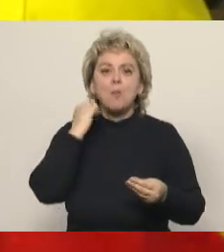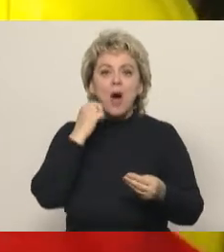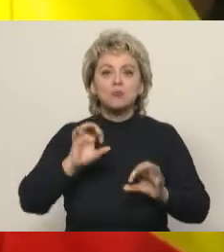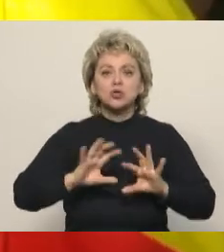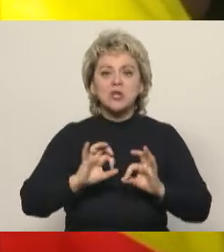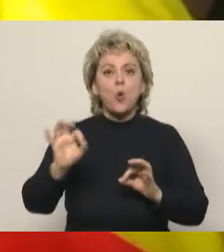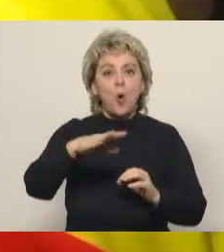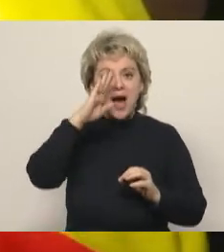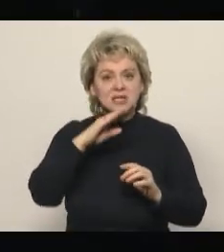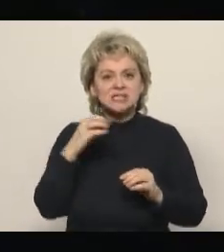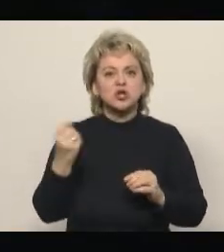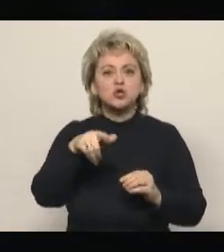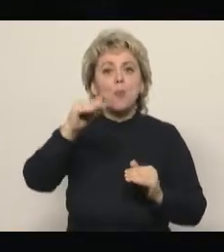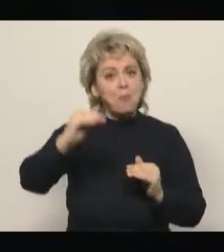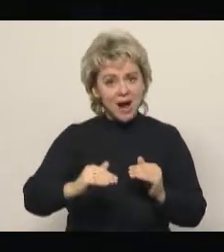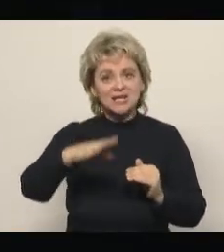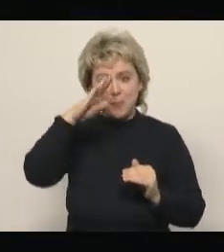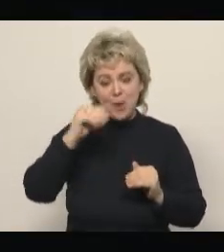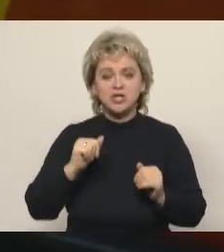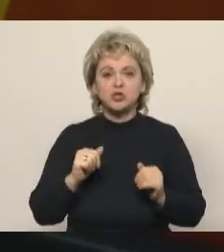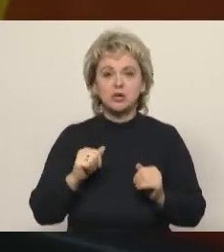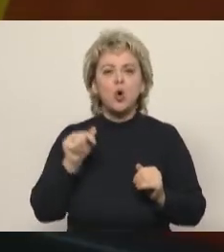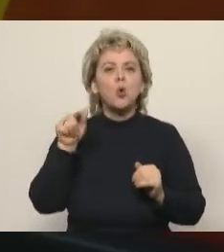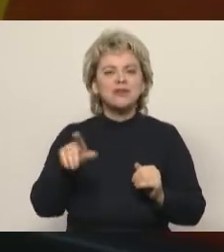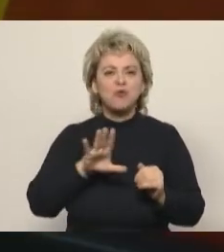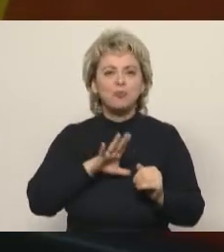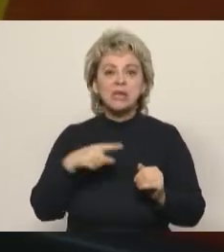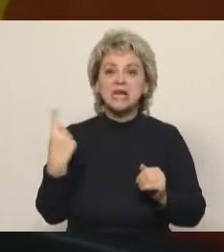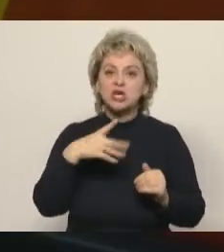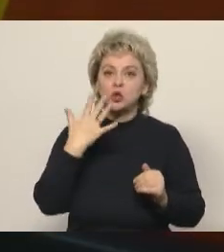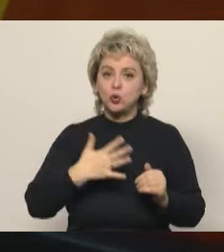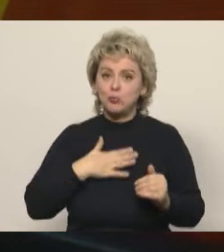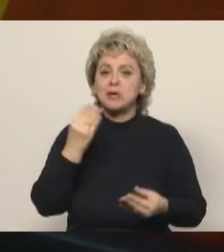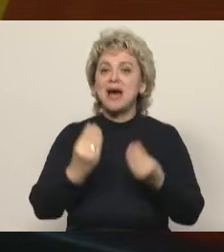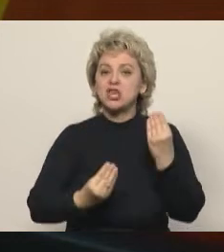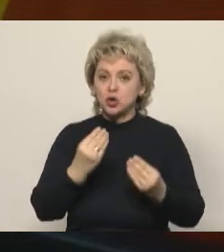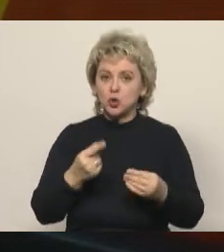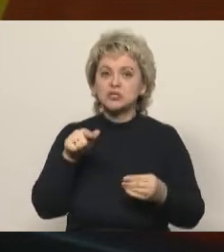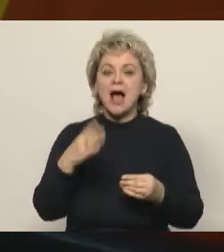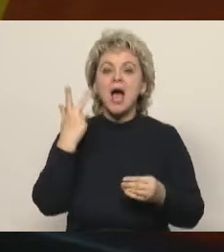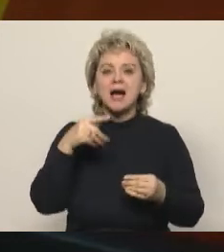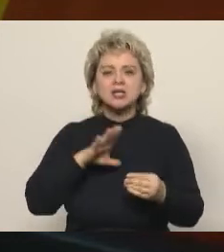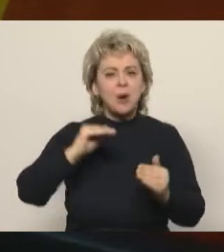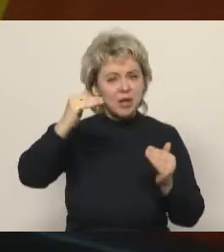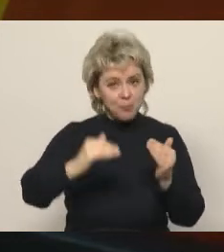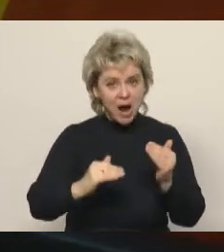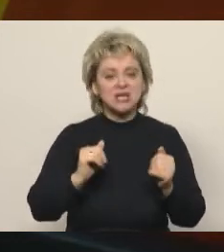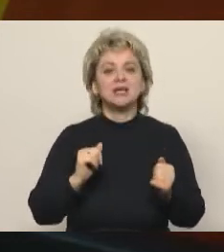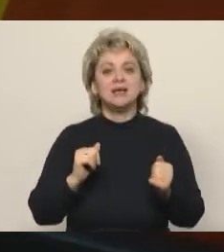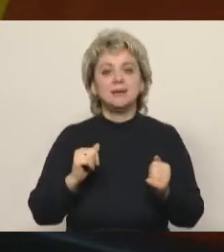рассказ об отце, еще маленьком мальчике. У него была единственная любимая игрушка, когда он был совсем